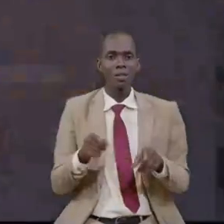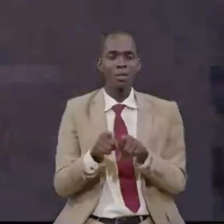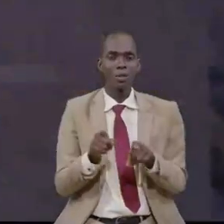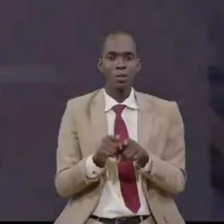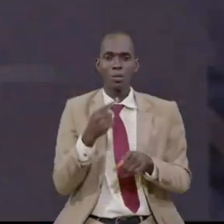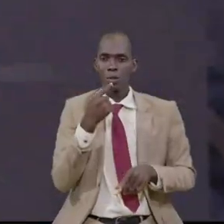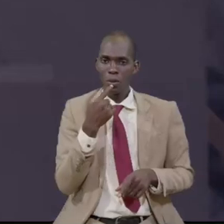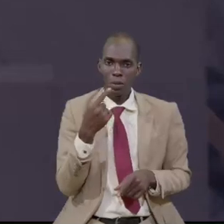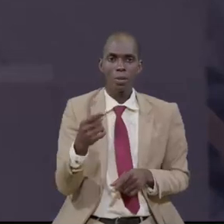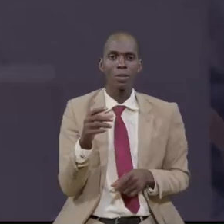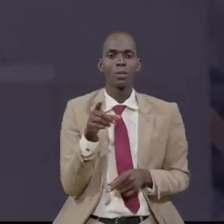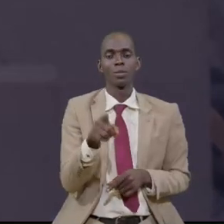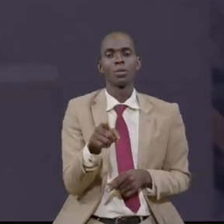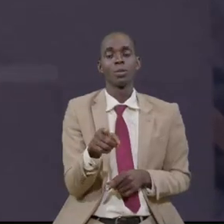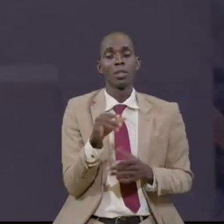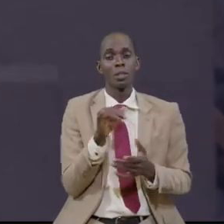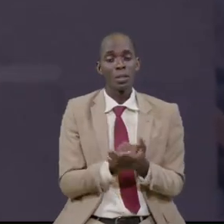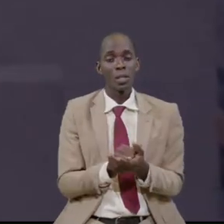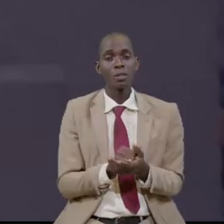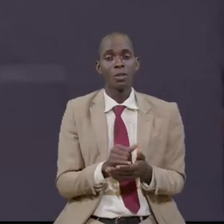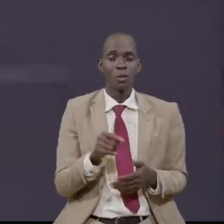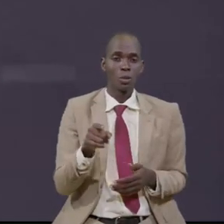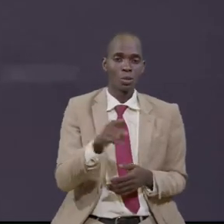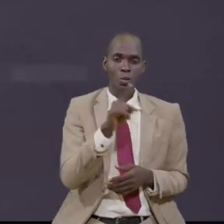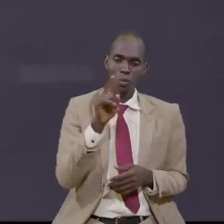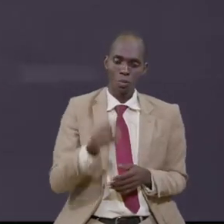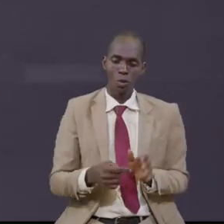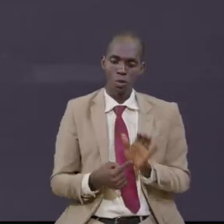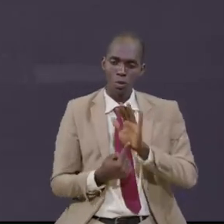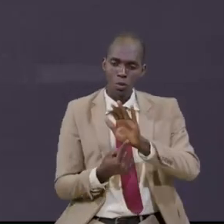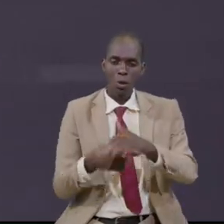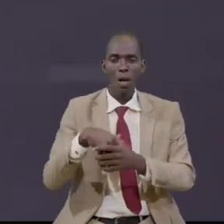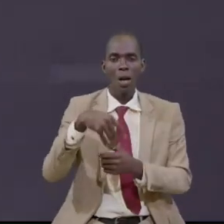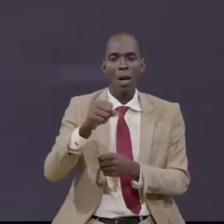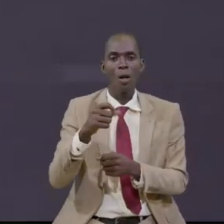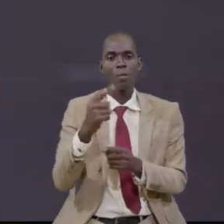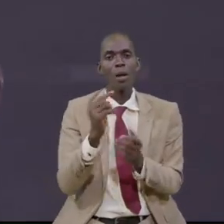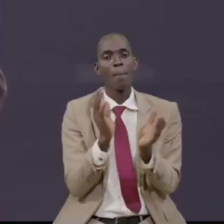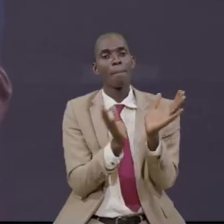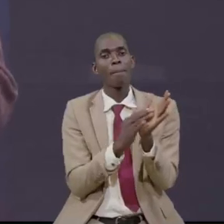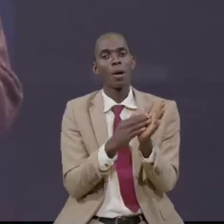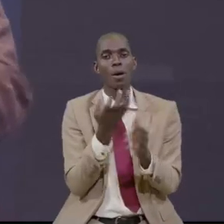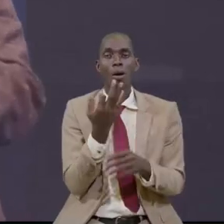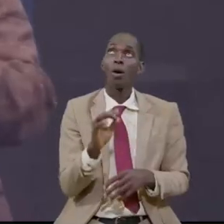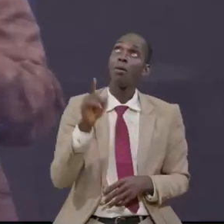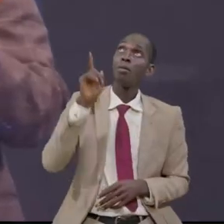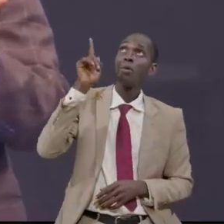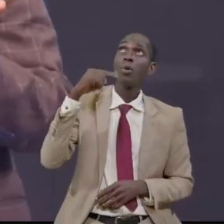que, afin que vous annonciez les vertus de celui qui vous a